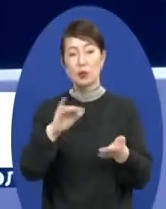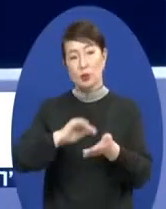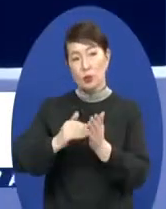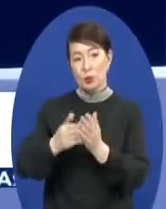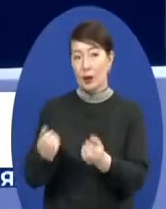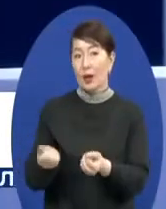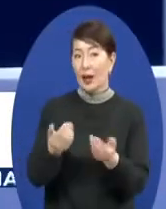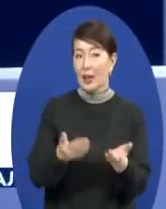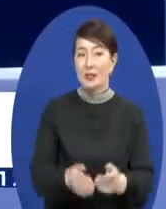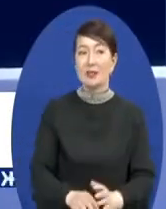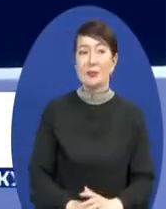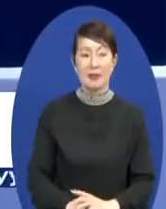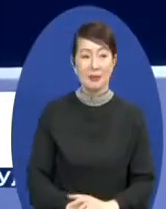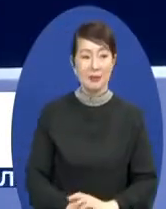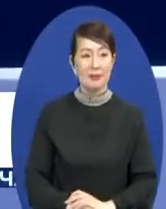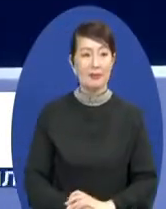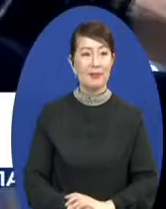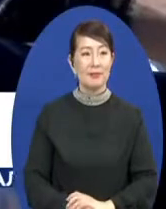төлөвлөгөө боловсруулсан байна.